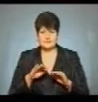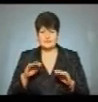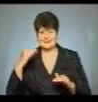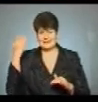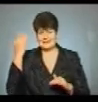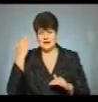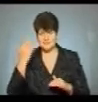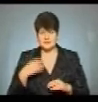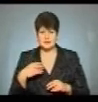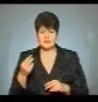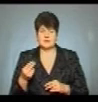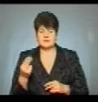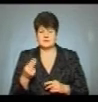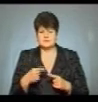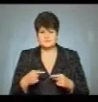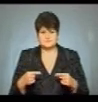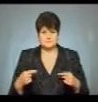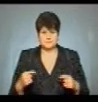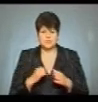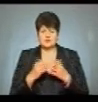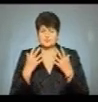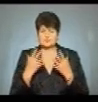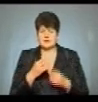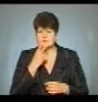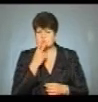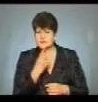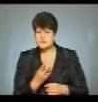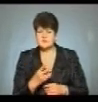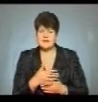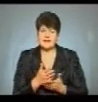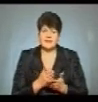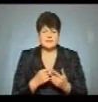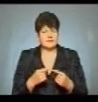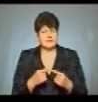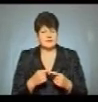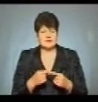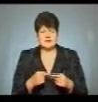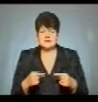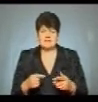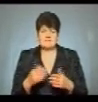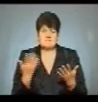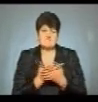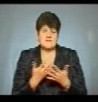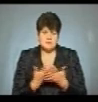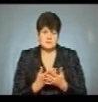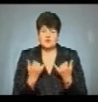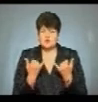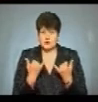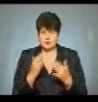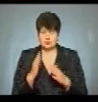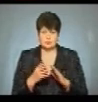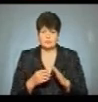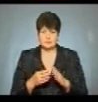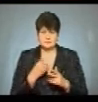Ми малюємо всякі речі. Кожного дня дивимося якийсь різний фільм, Наприклад, сьогодні ми будемо